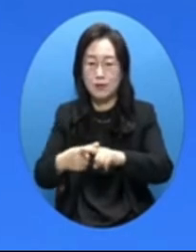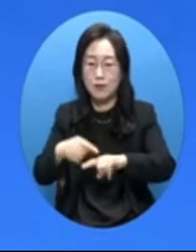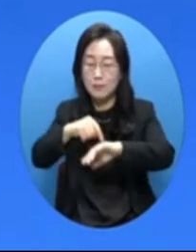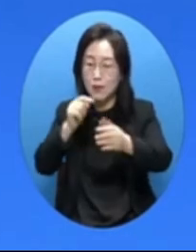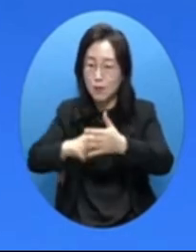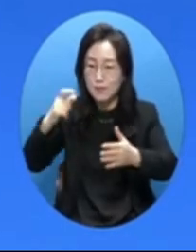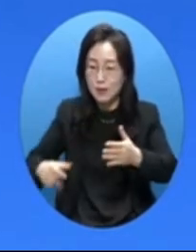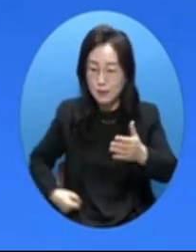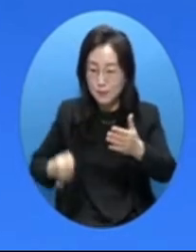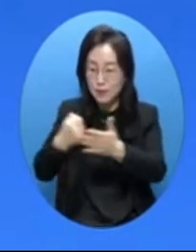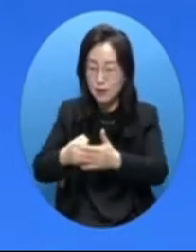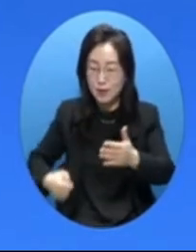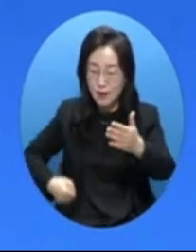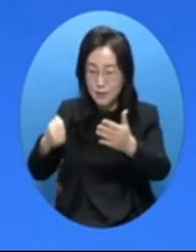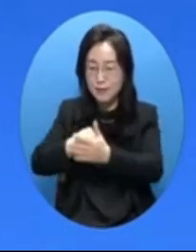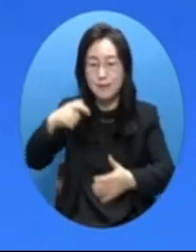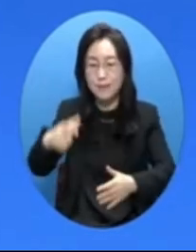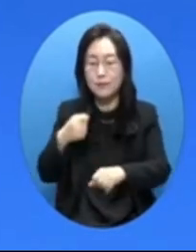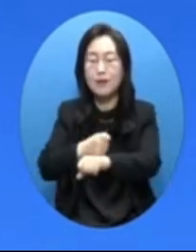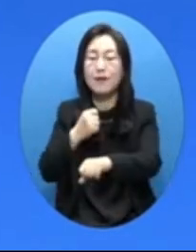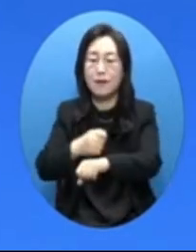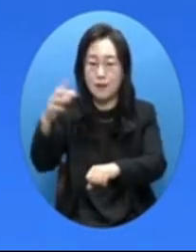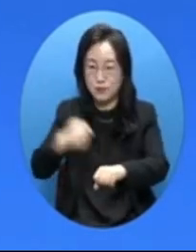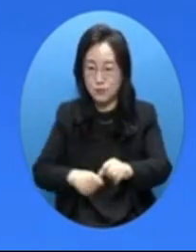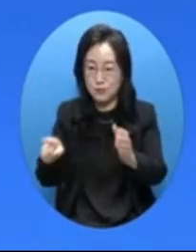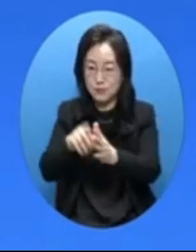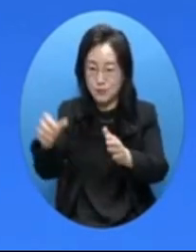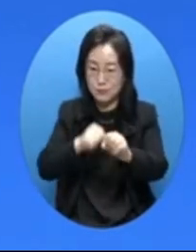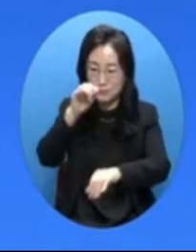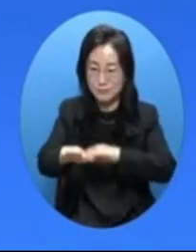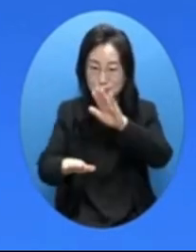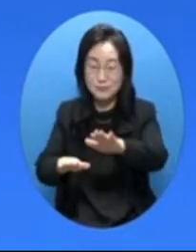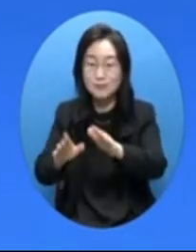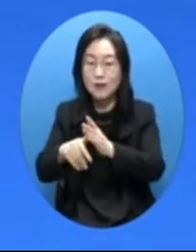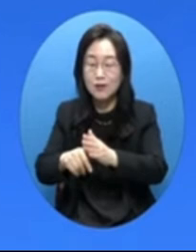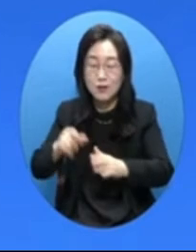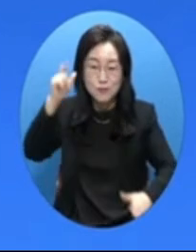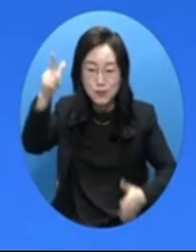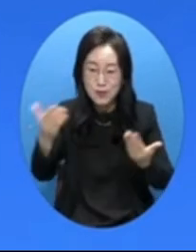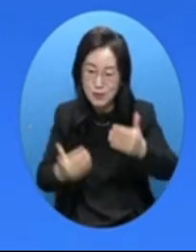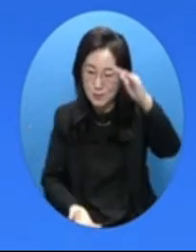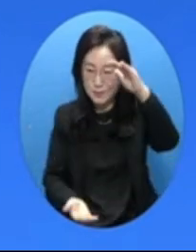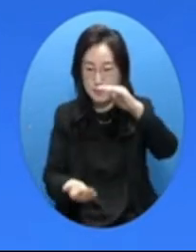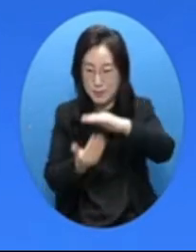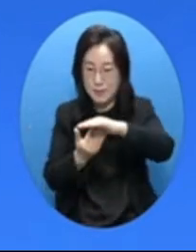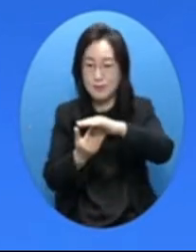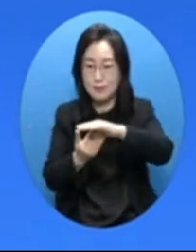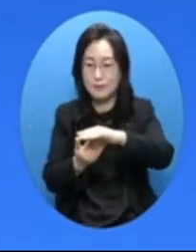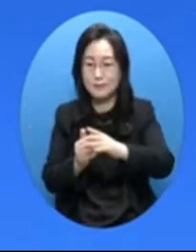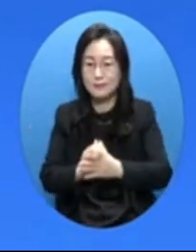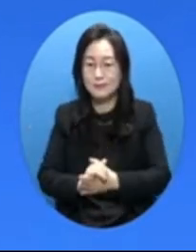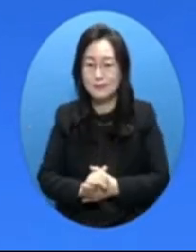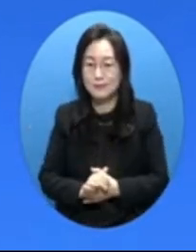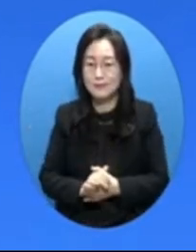강하게 하고 담대하고 강하게 하고 담대해서 믿음으로 나갈 때 위대한 역사가 우리에게 일어나게 되는 것입니다